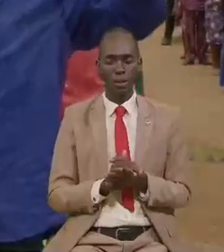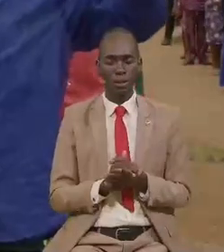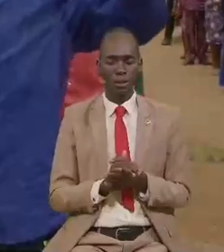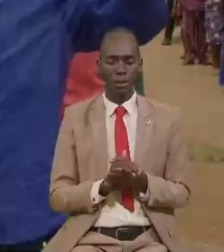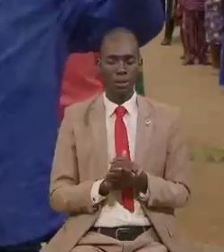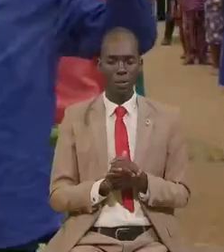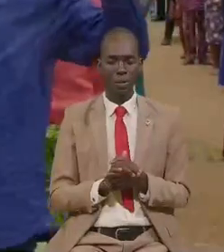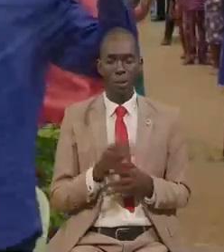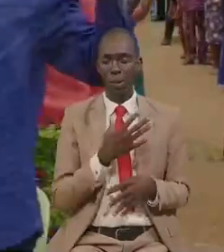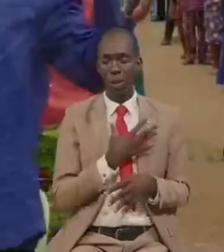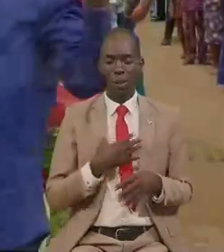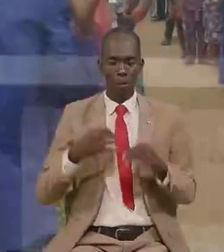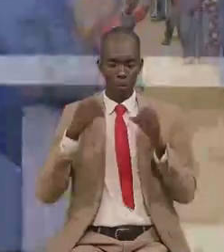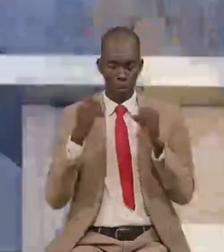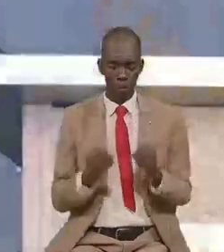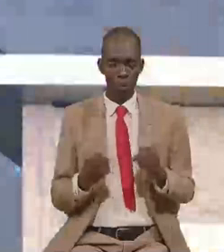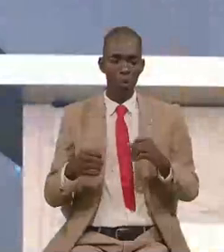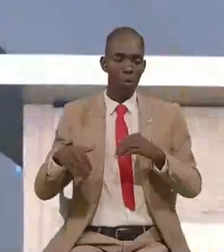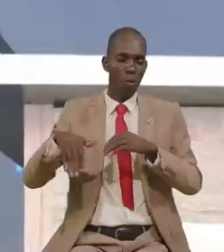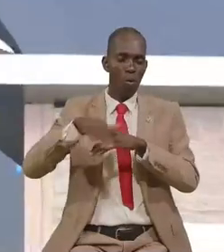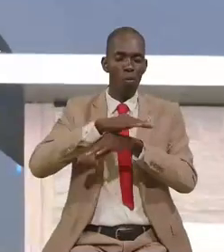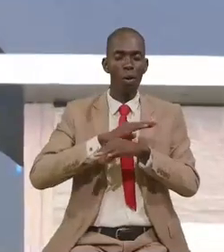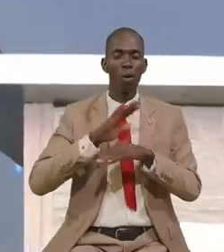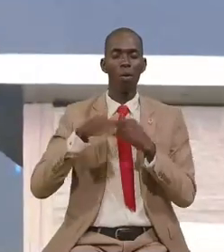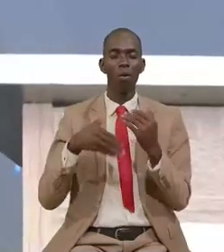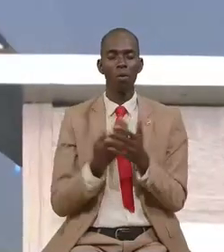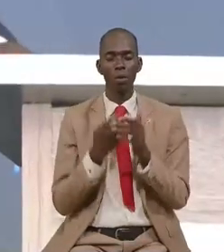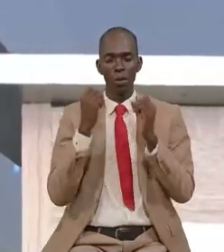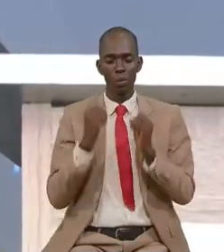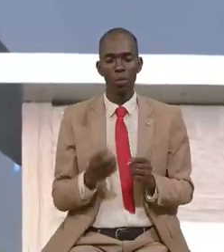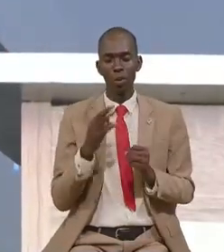Et la puissance, c'est toute la puissance de l'ennemi.